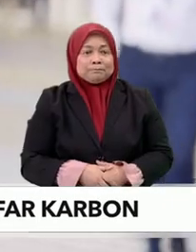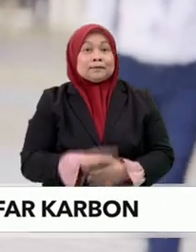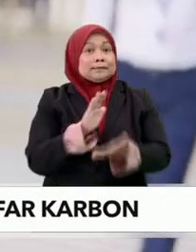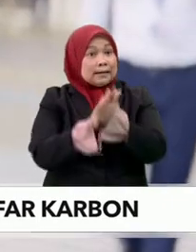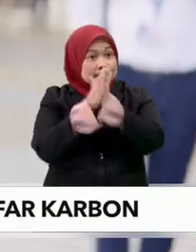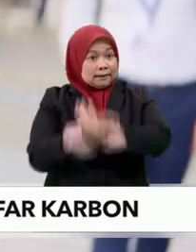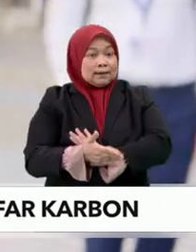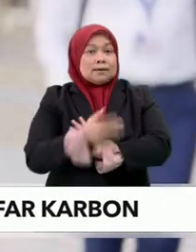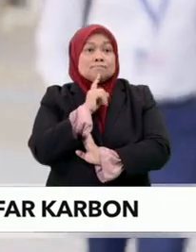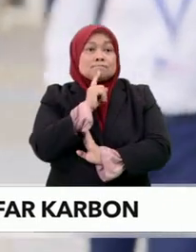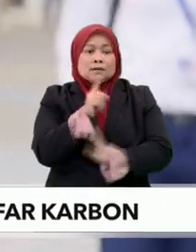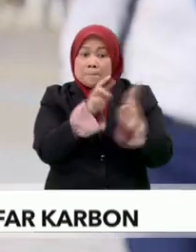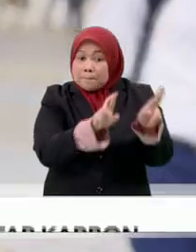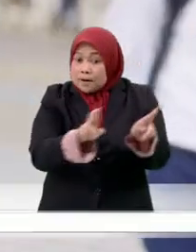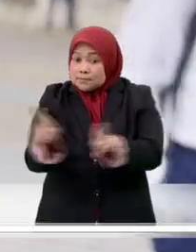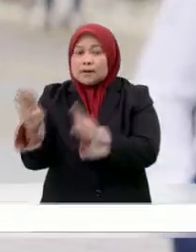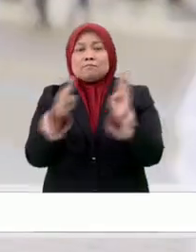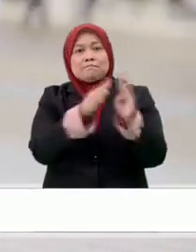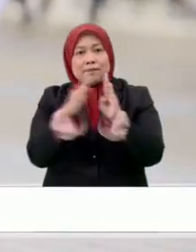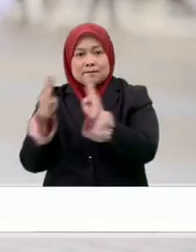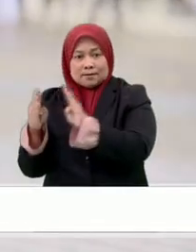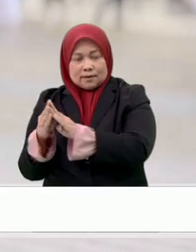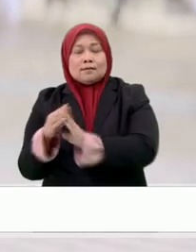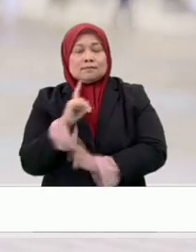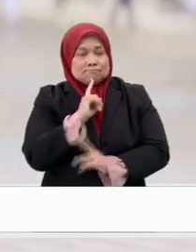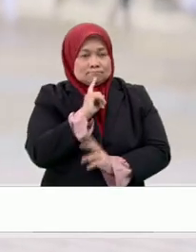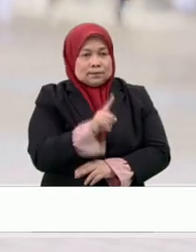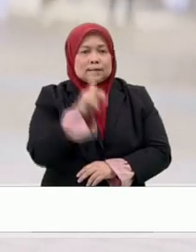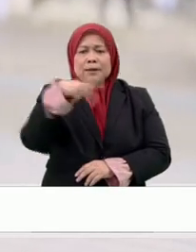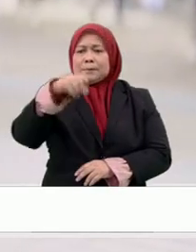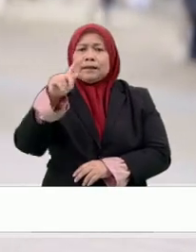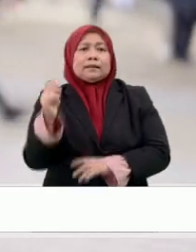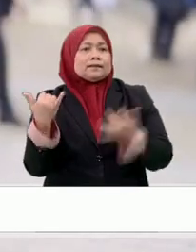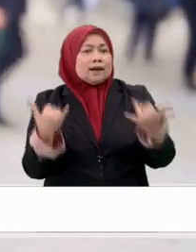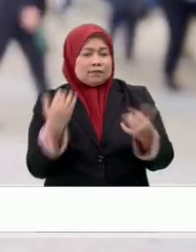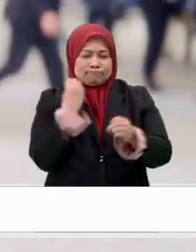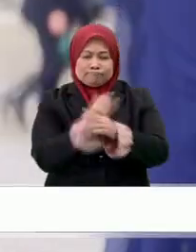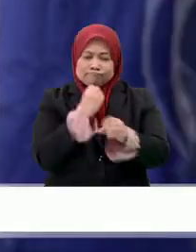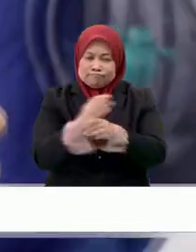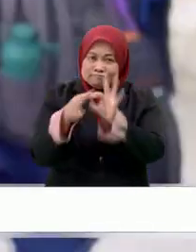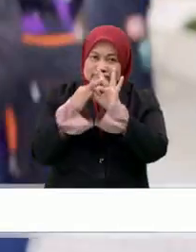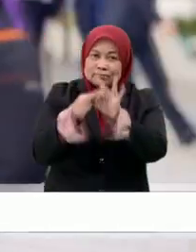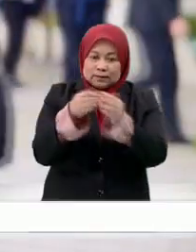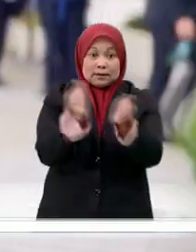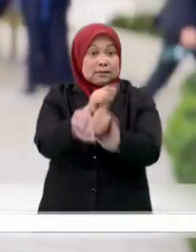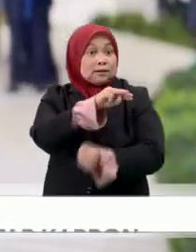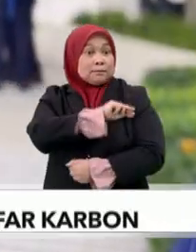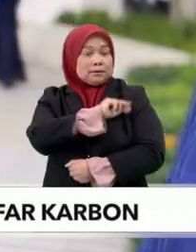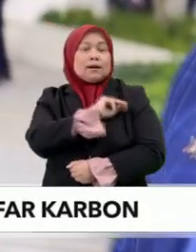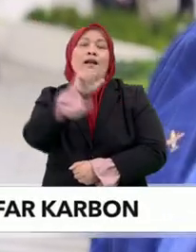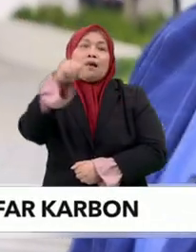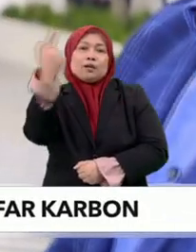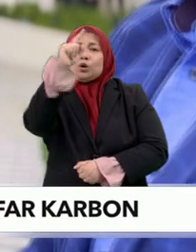Maka dari segi perancangan bandar, di mana KPKT sedang bekerjasama dengan kementerian lain